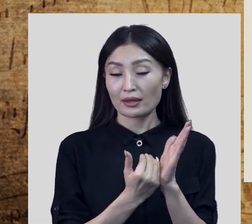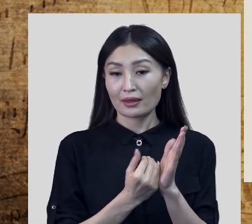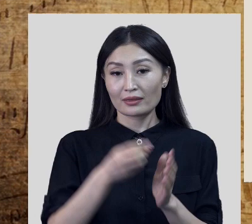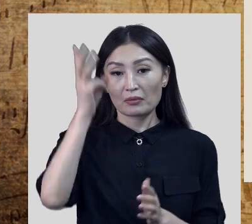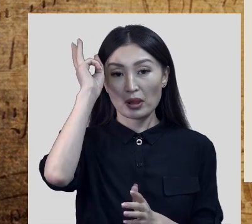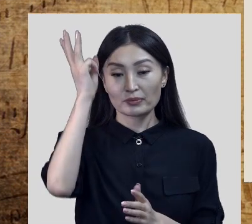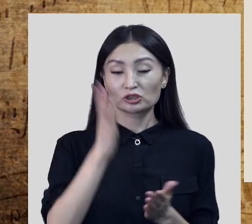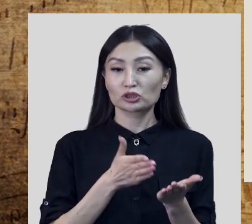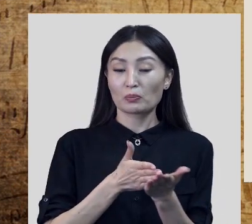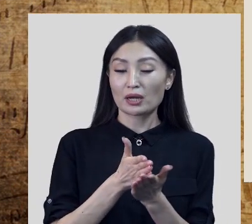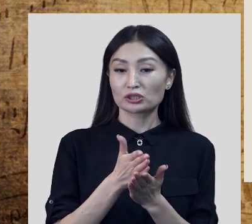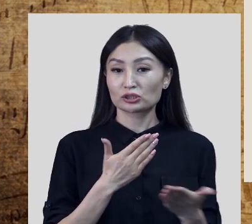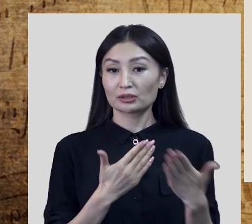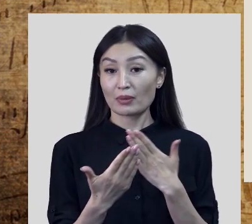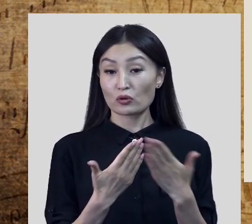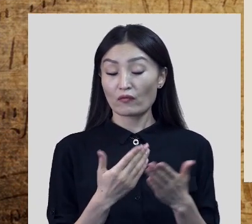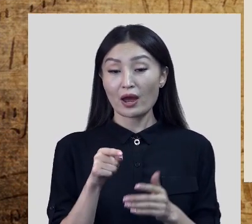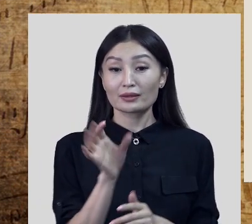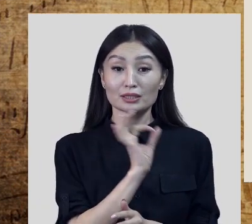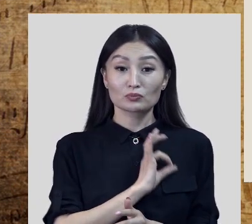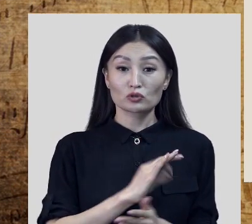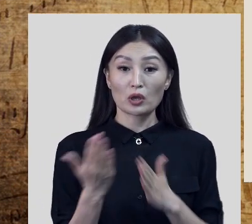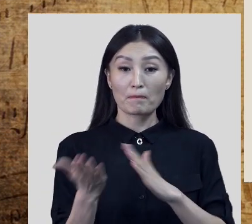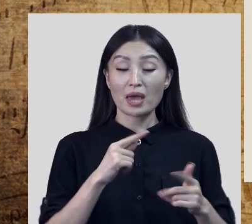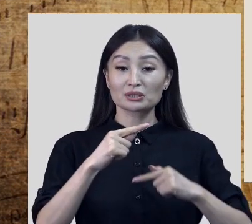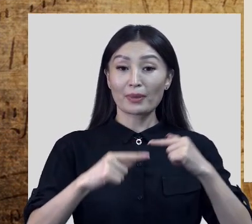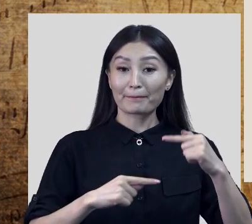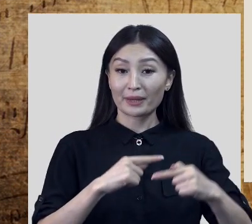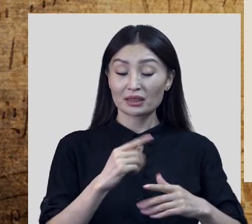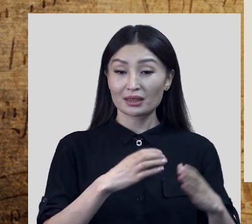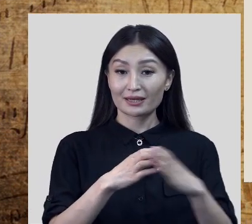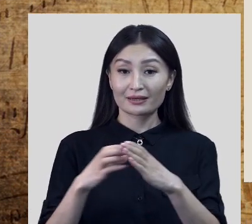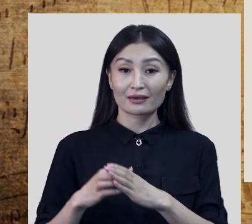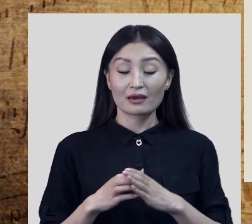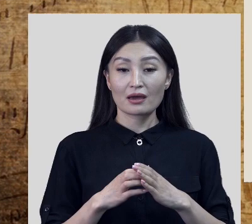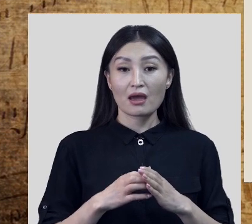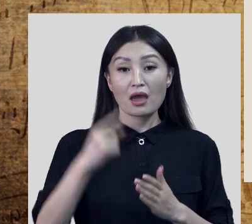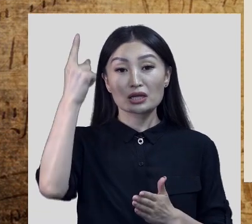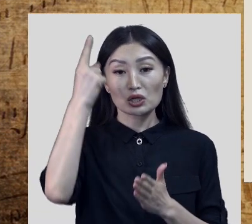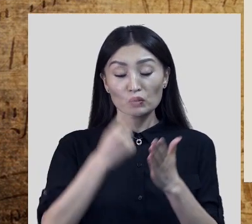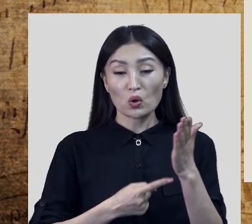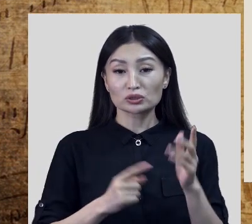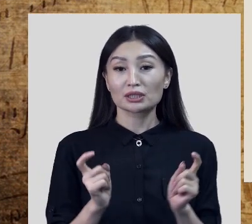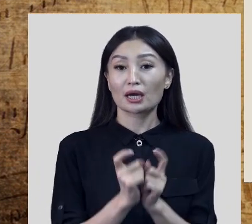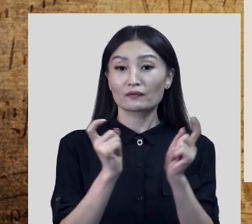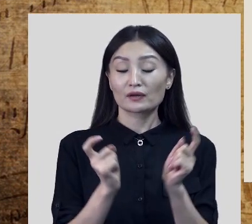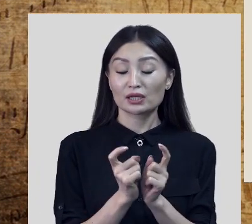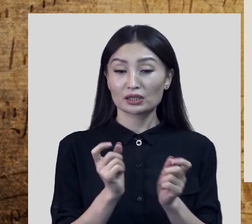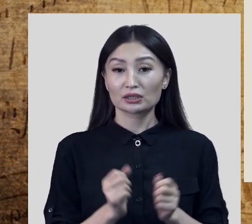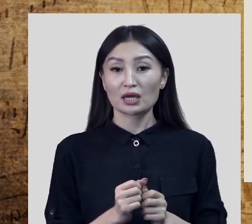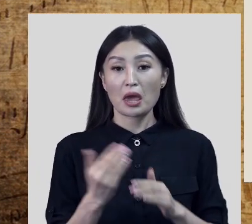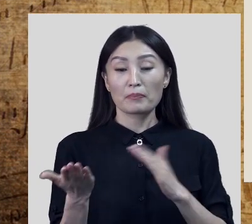политических маневров они использовали межплеменные и религиозные конфликты разжигали вражду между